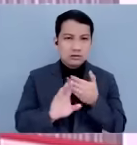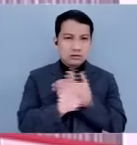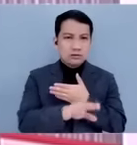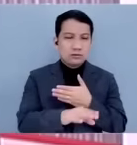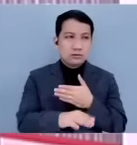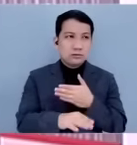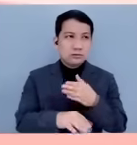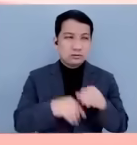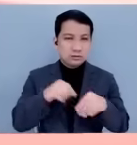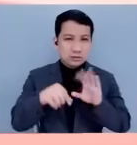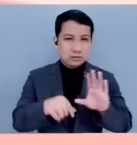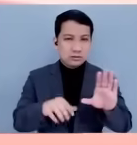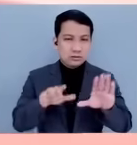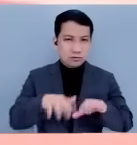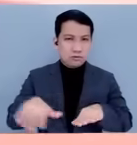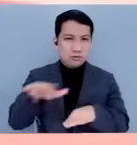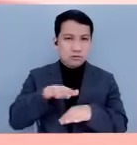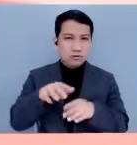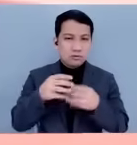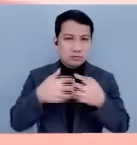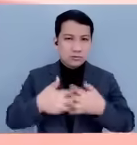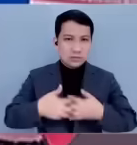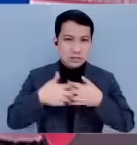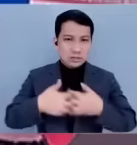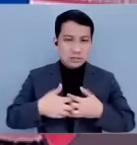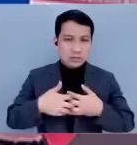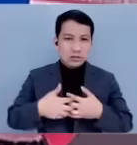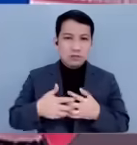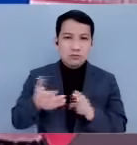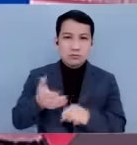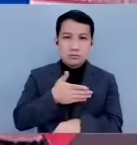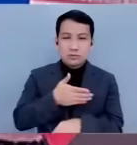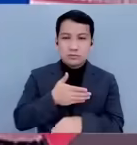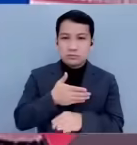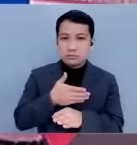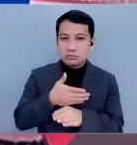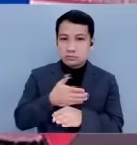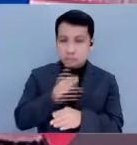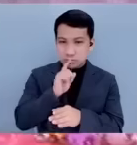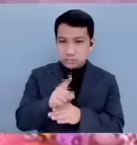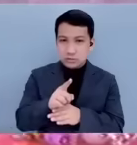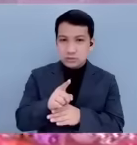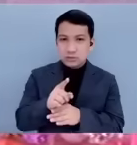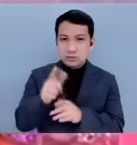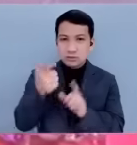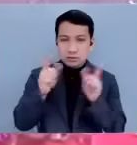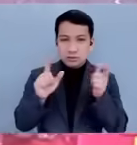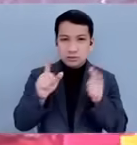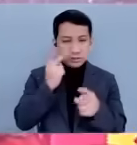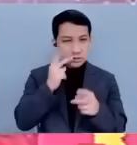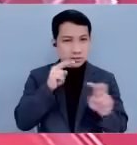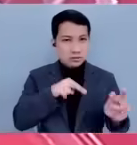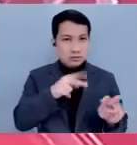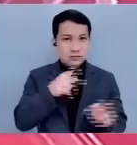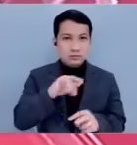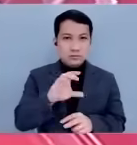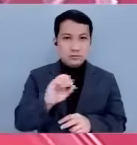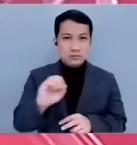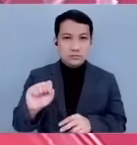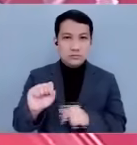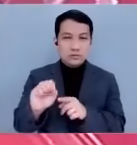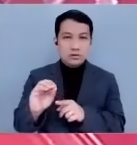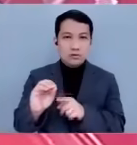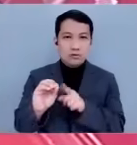procedure ang lahat ng mga machine at bola bago gamitin sa actual loto draw. Sinusuri rin ng PCSO ang mga bola